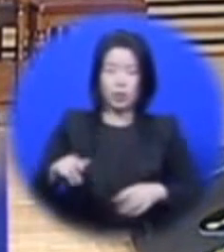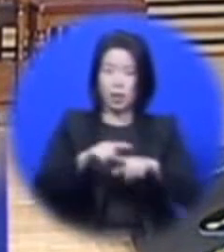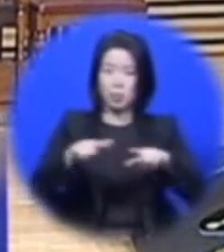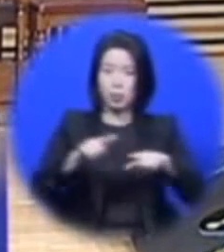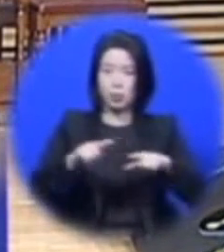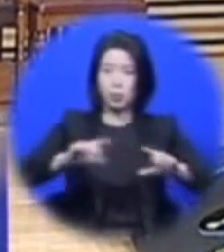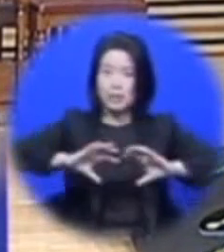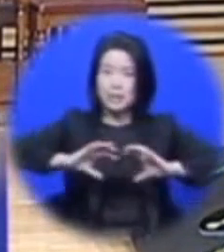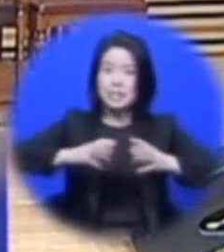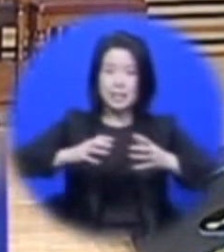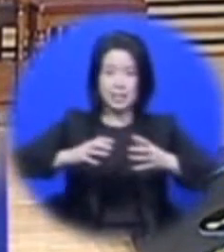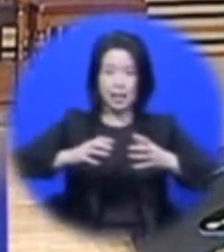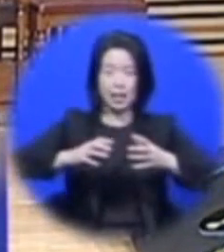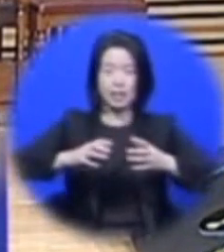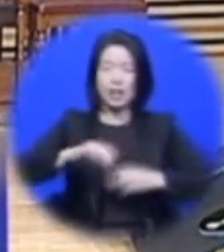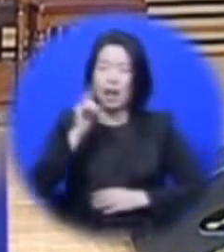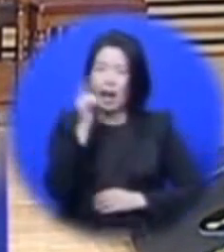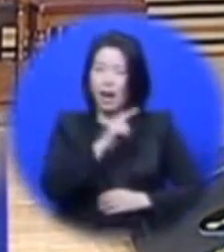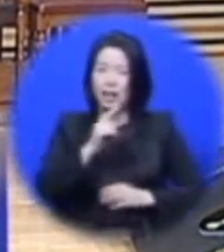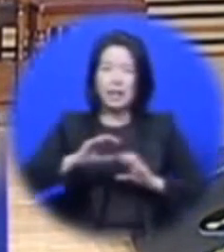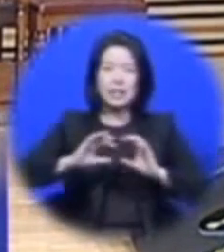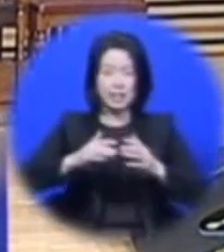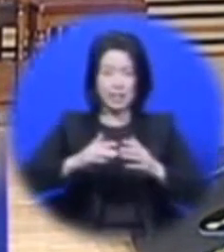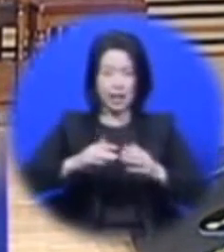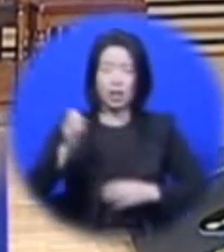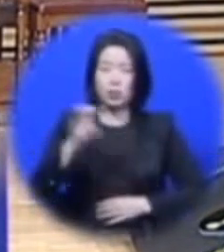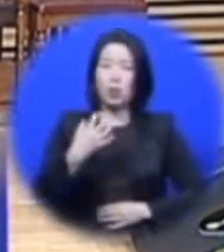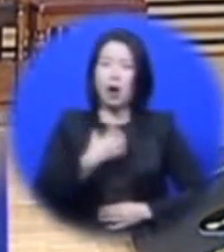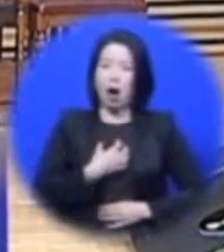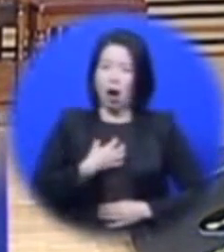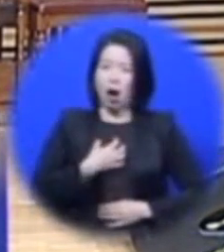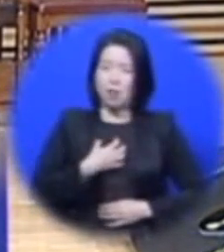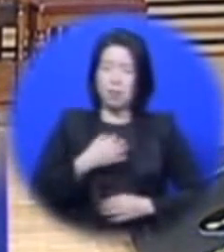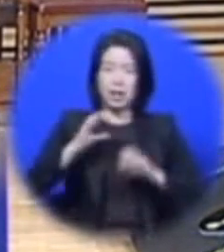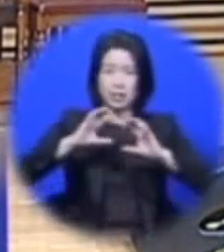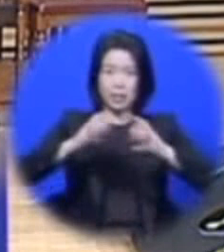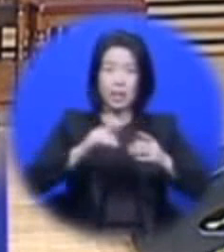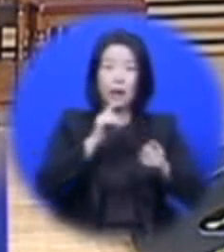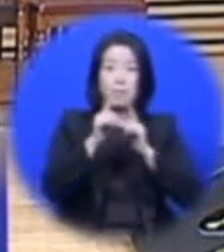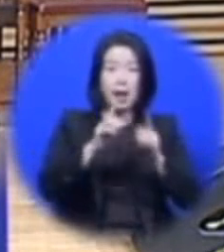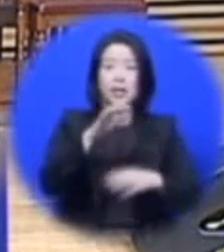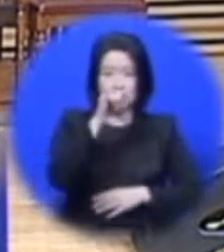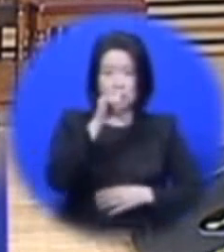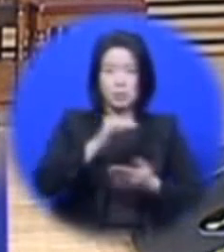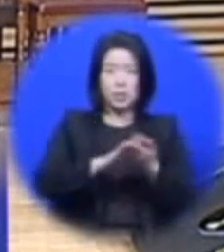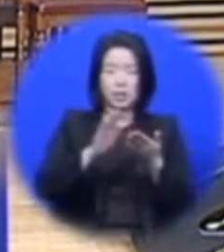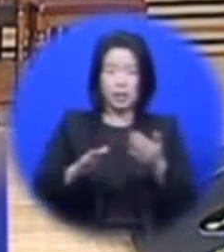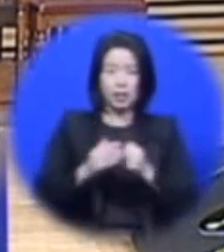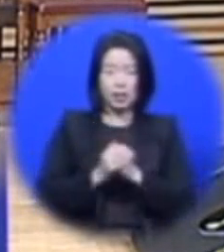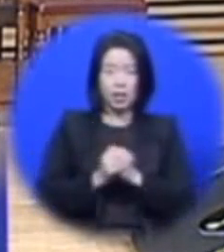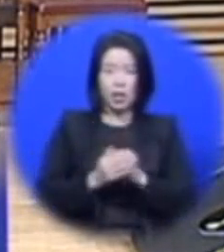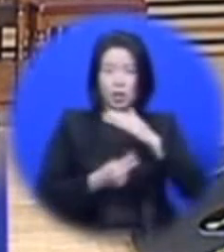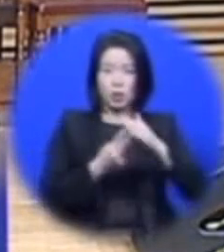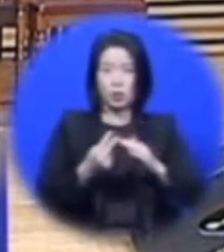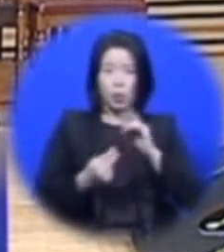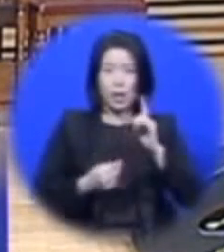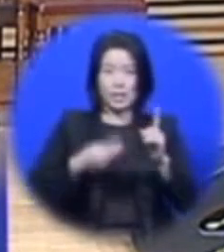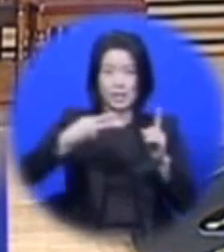세상을 악한 세상이라고, 험한 세상이라고 그렇게 말하잖아요. 이 요한일서는